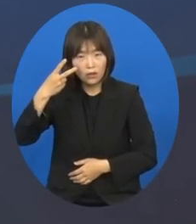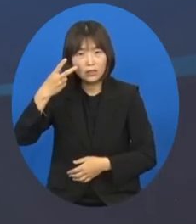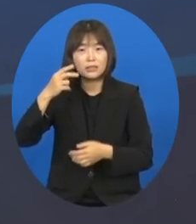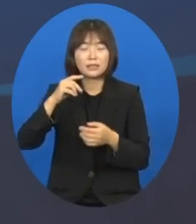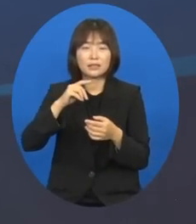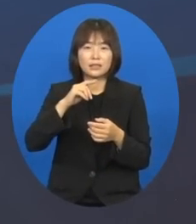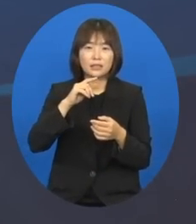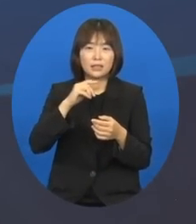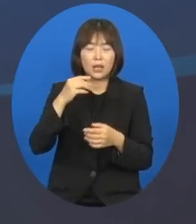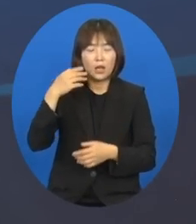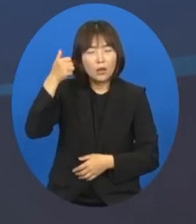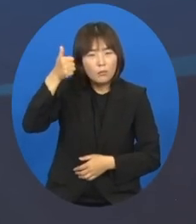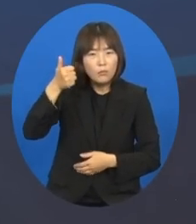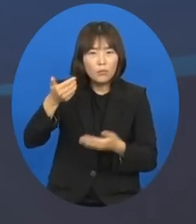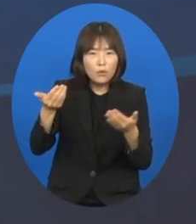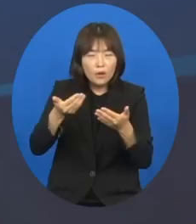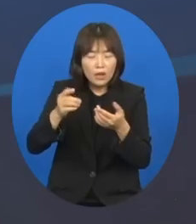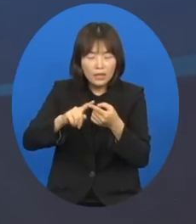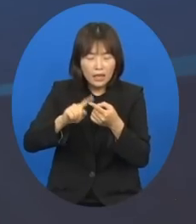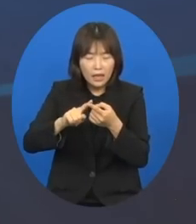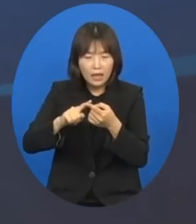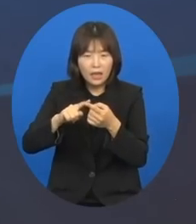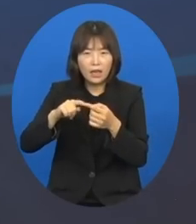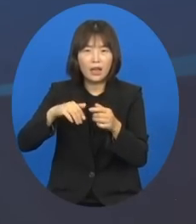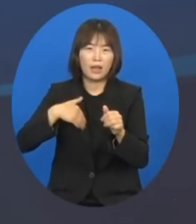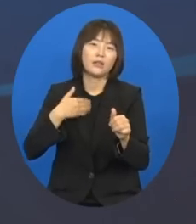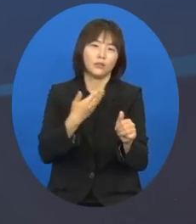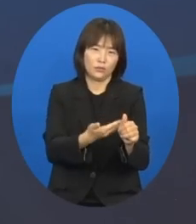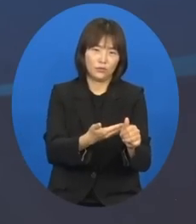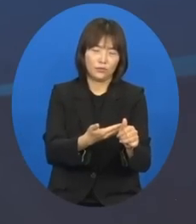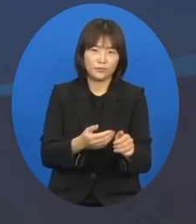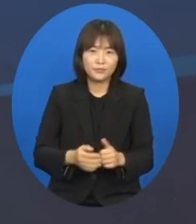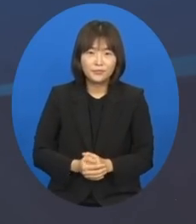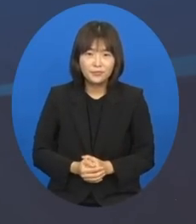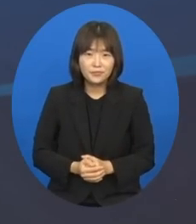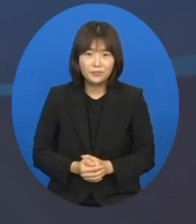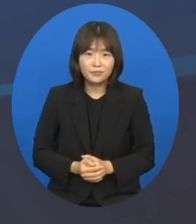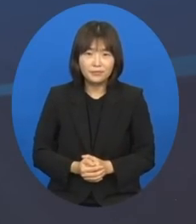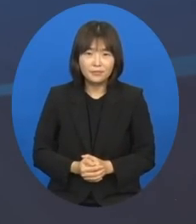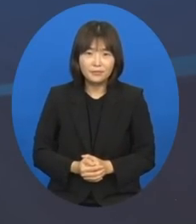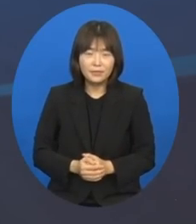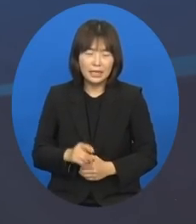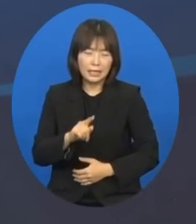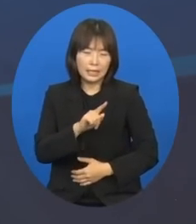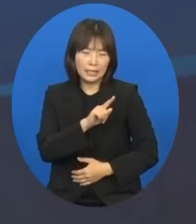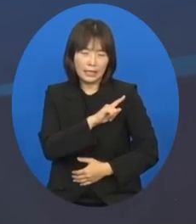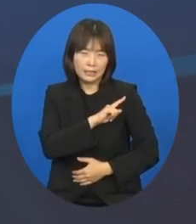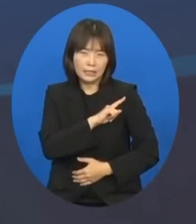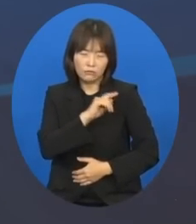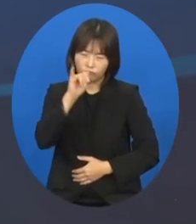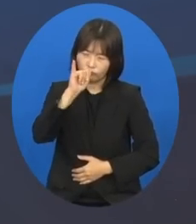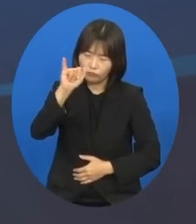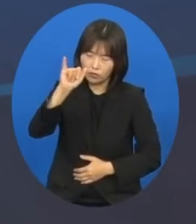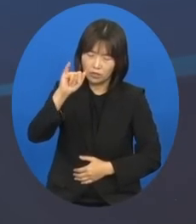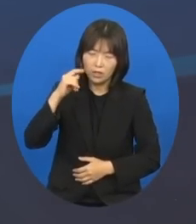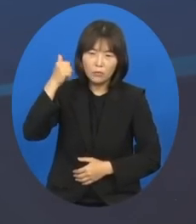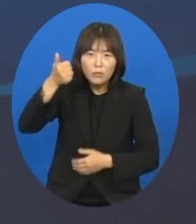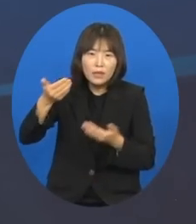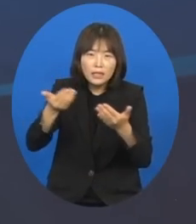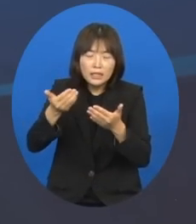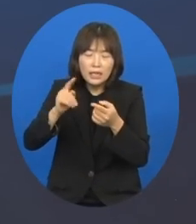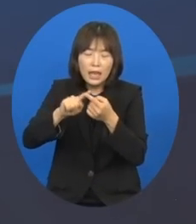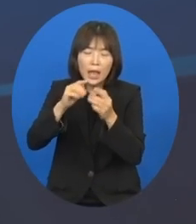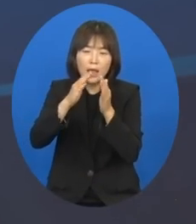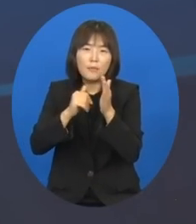아들이었던 디모데에게 많은 것을 가르쳐 주지 않고 가장 위대한 목회비법을 가르쳐 주는데